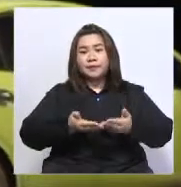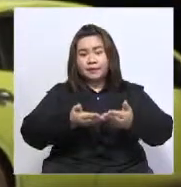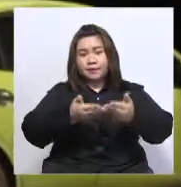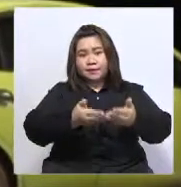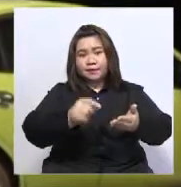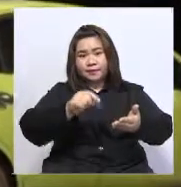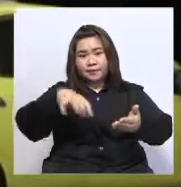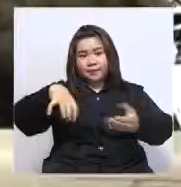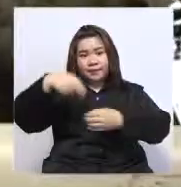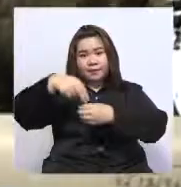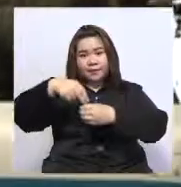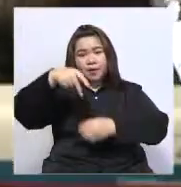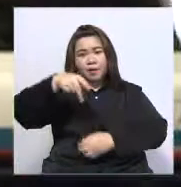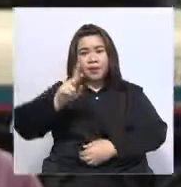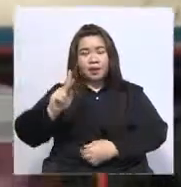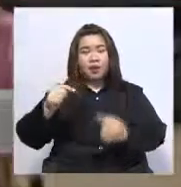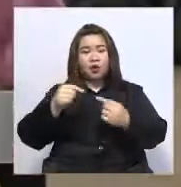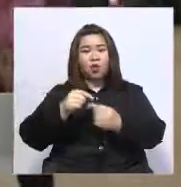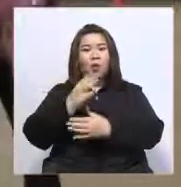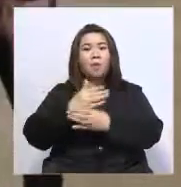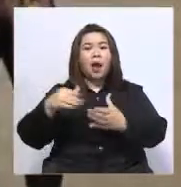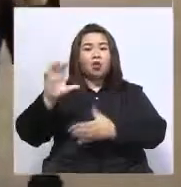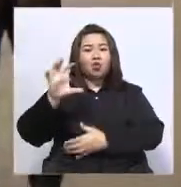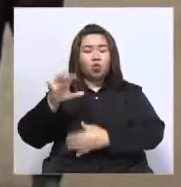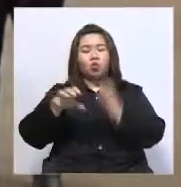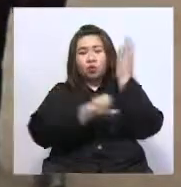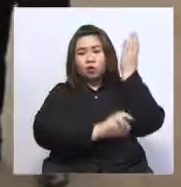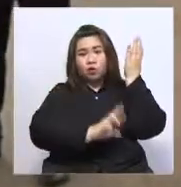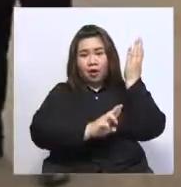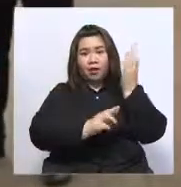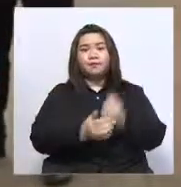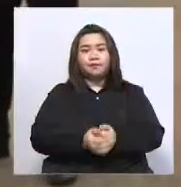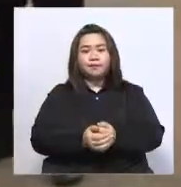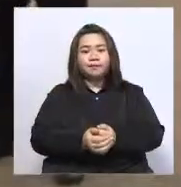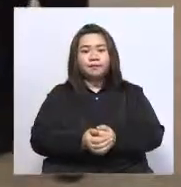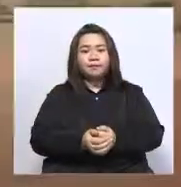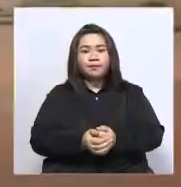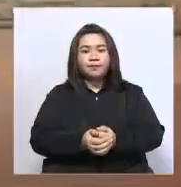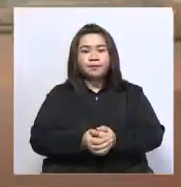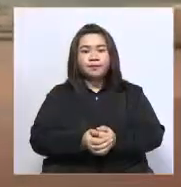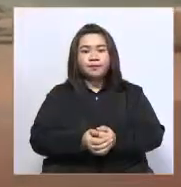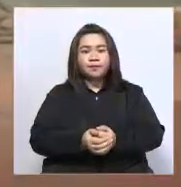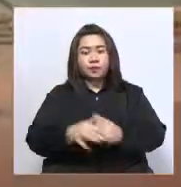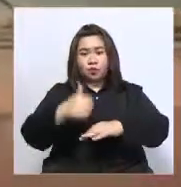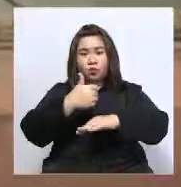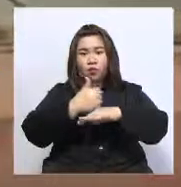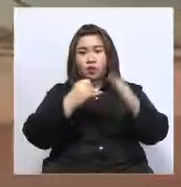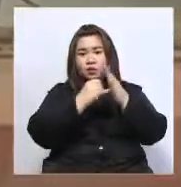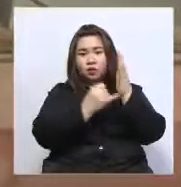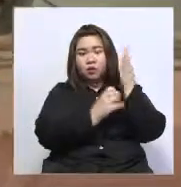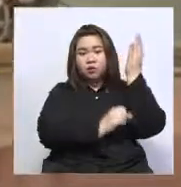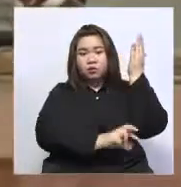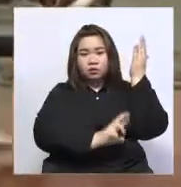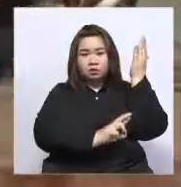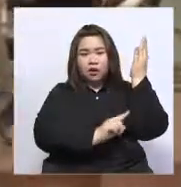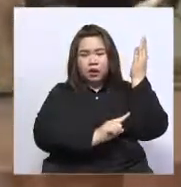งสินค้าและคลังน้ำมัน PK ตำบลบางกุ้งอำเภอเมืองจังหวัดสุราษฎร์ธานีค่ะนายวิชวุฒิจินโตผู้ว่าราชการจังหวัดสุ